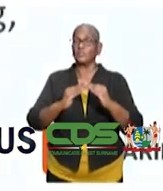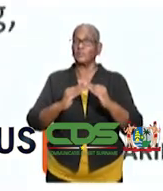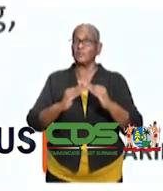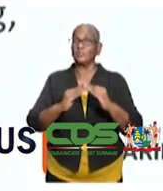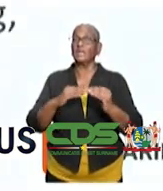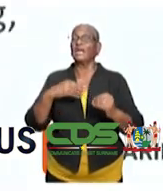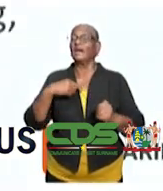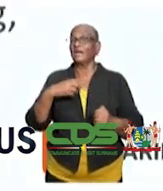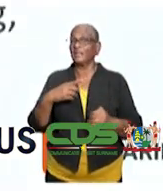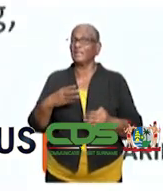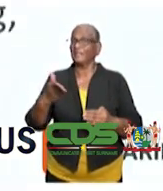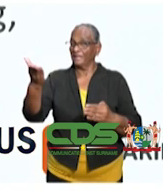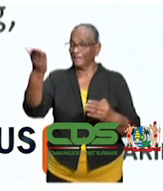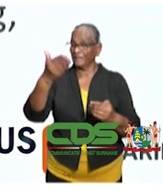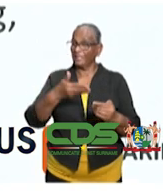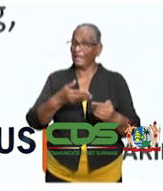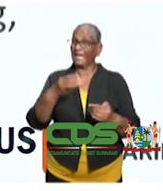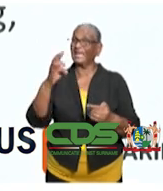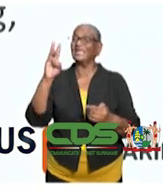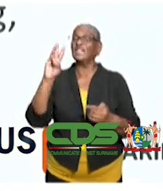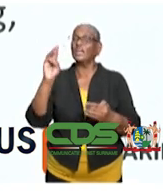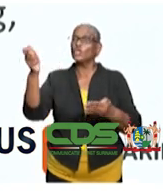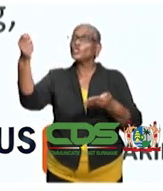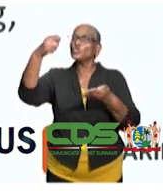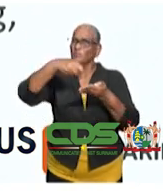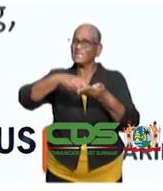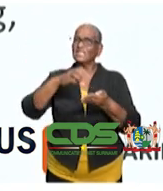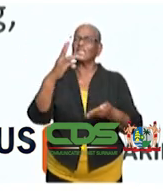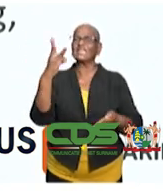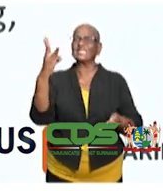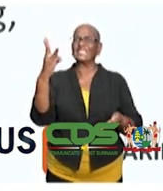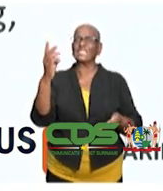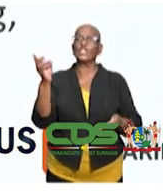een subsidie van 320 SRD.